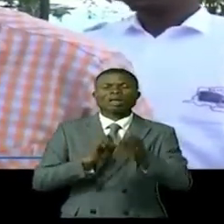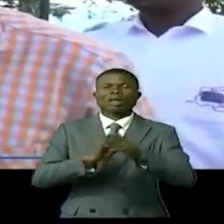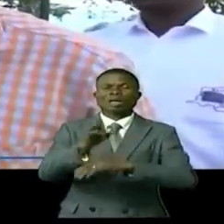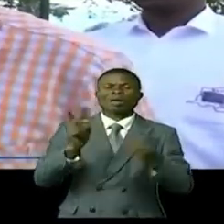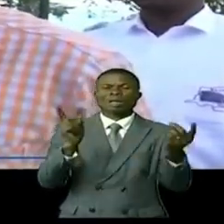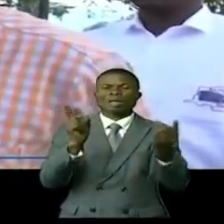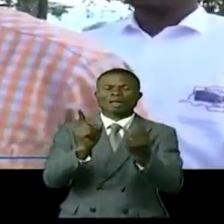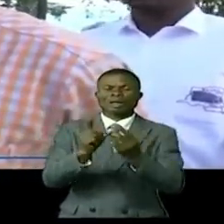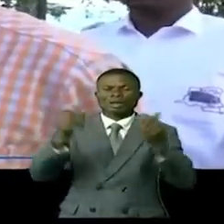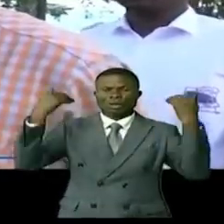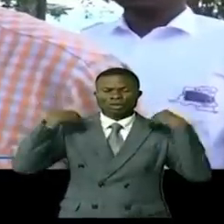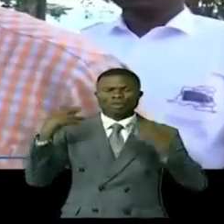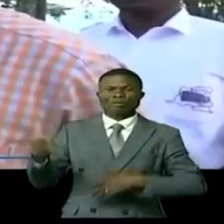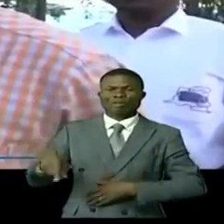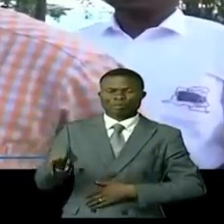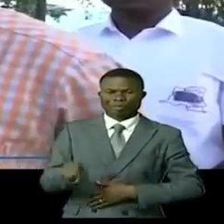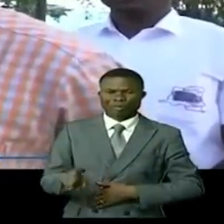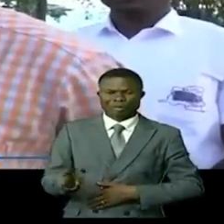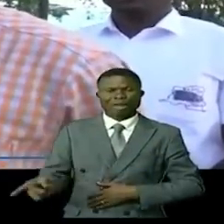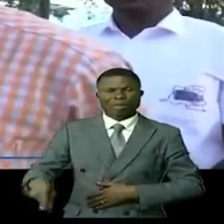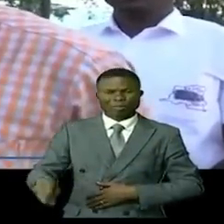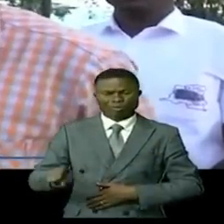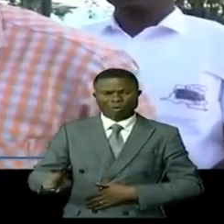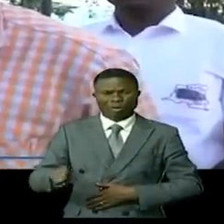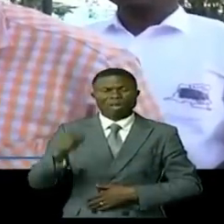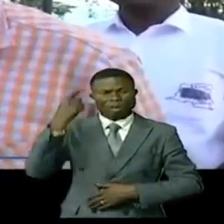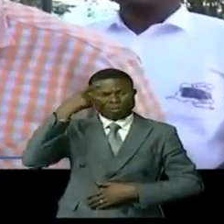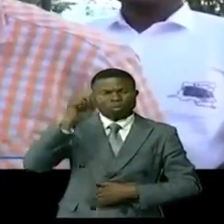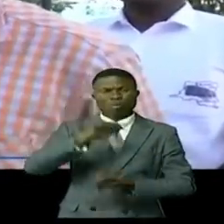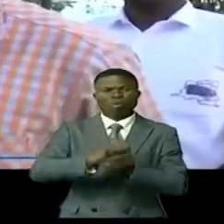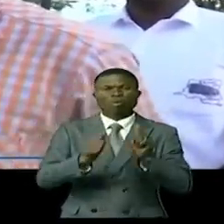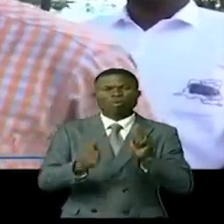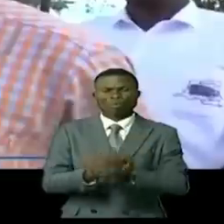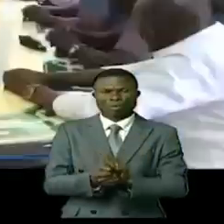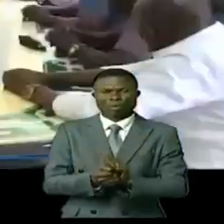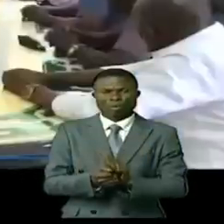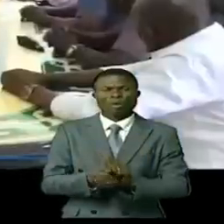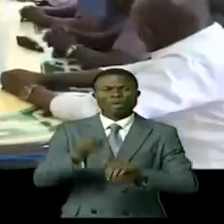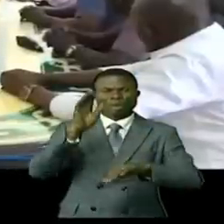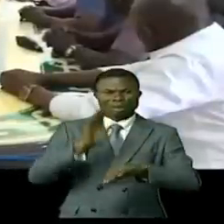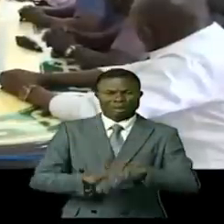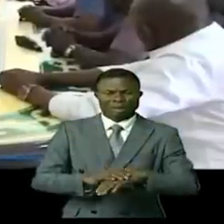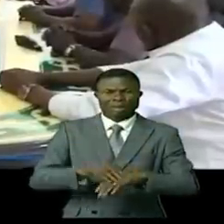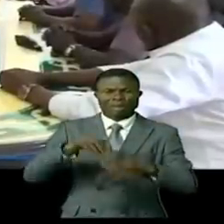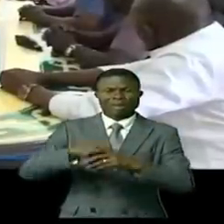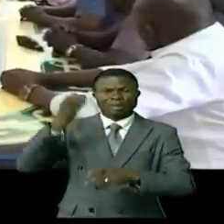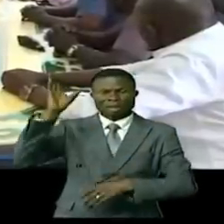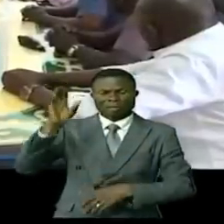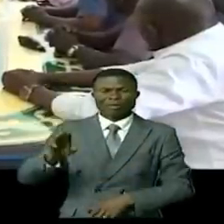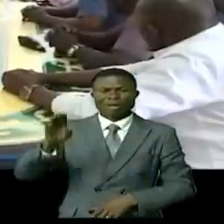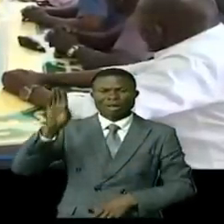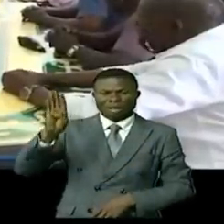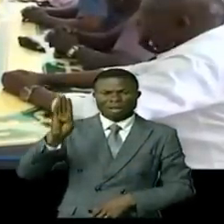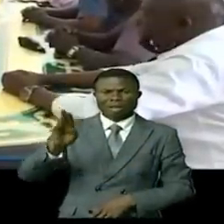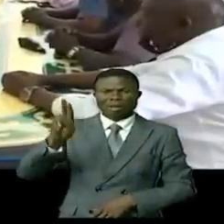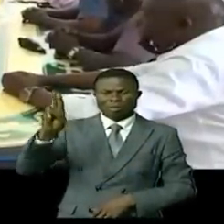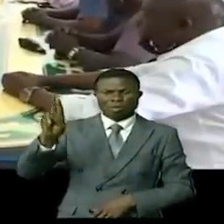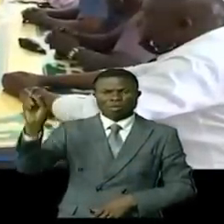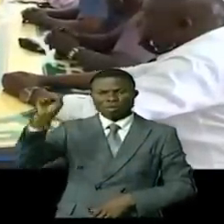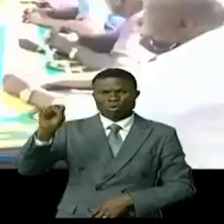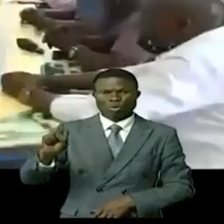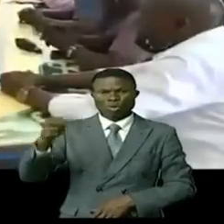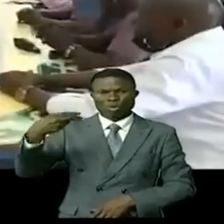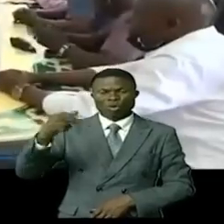l'autorité provinciale pour un problème qui se trouve au niveau de la chefferie de Boucha, un problème entre